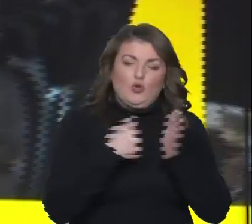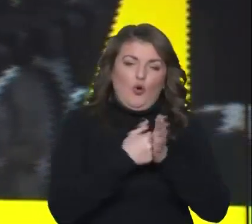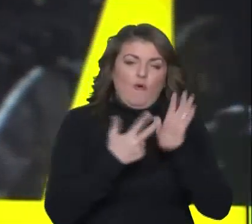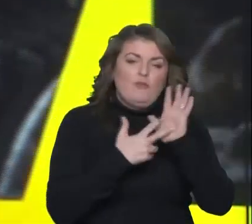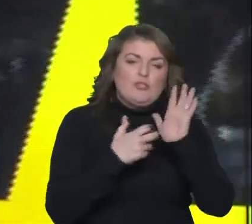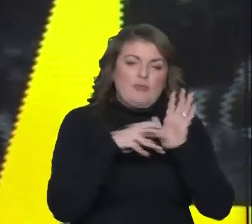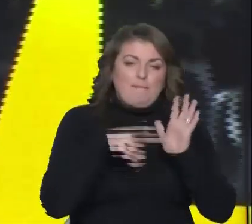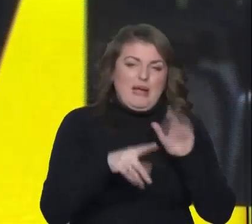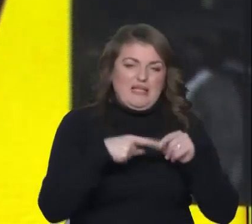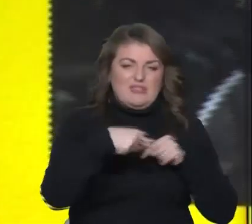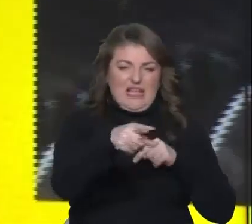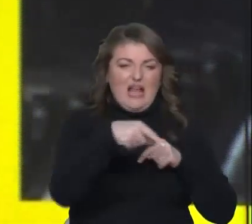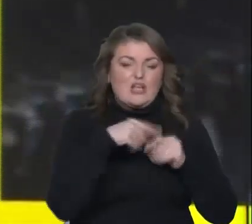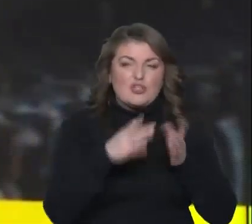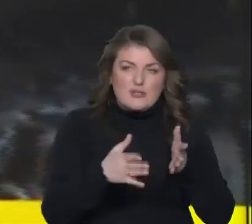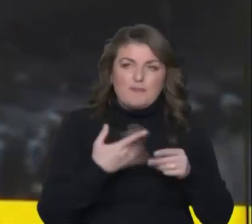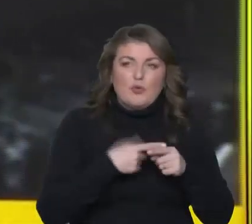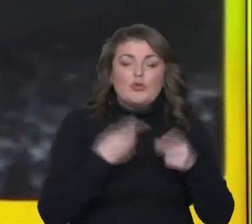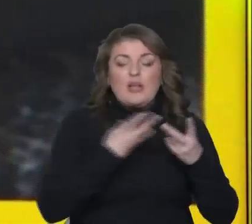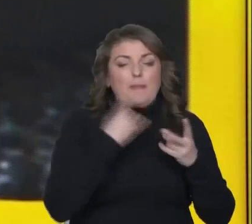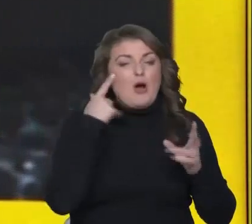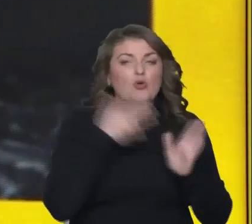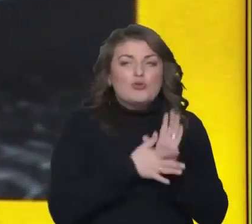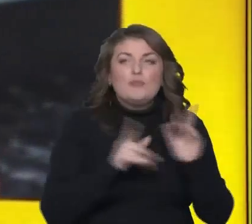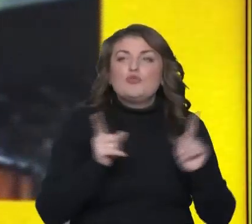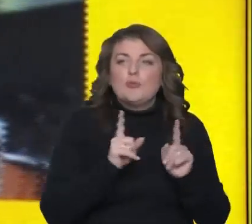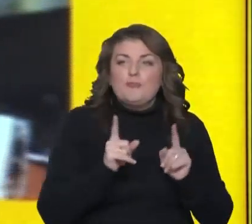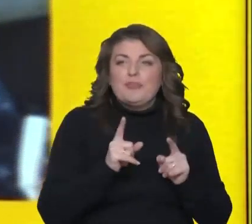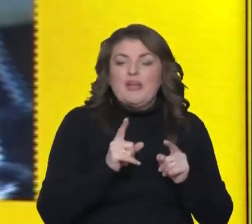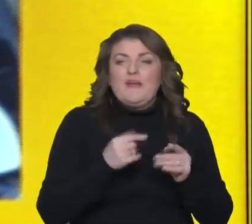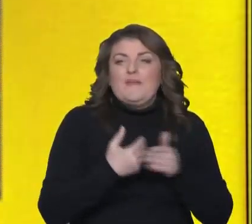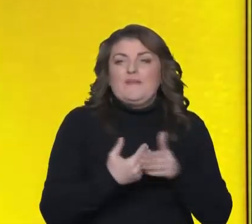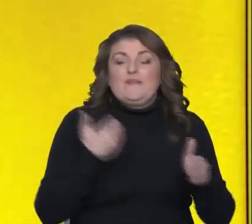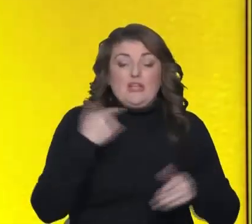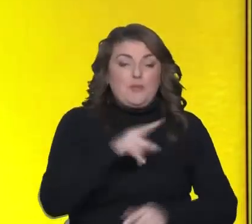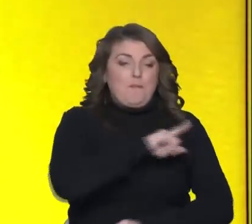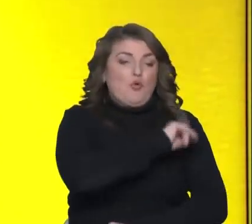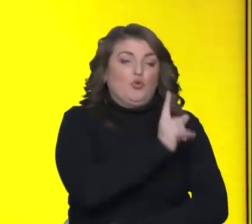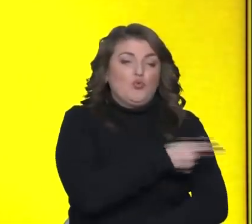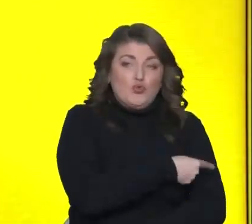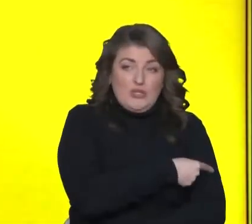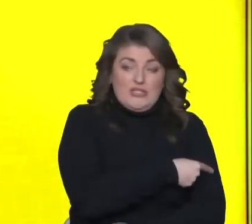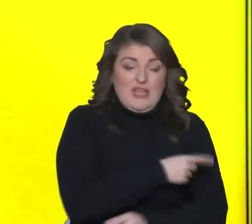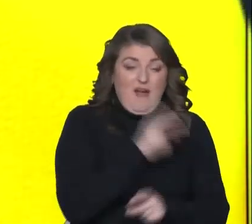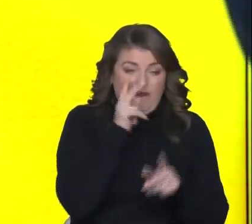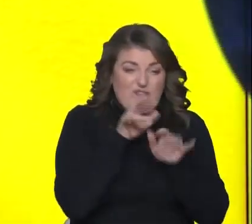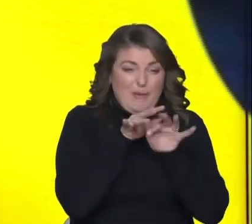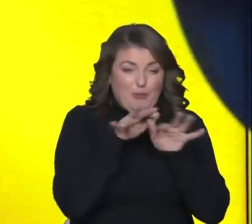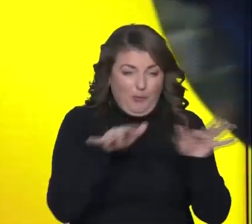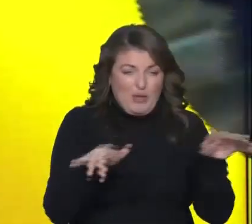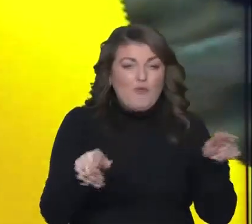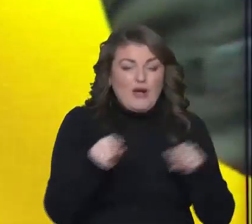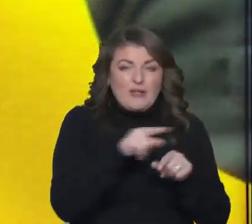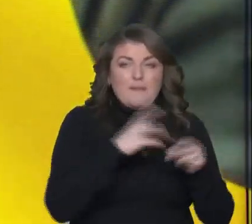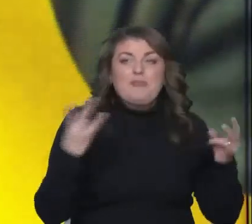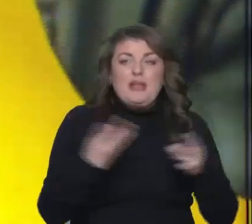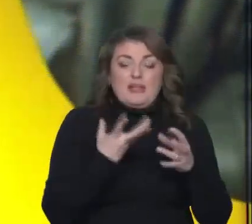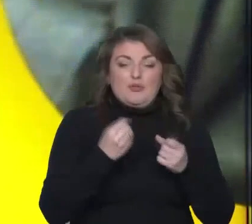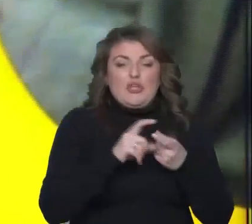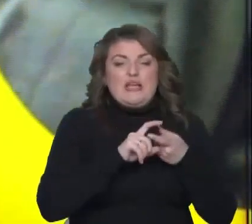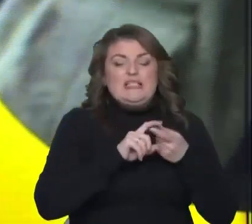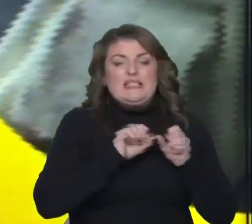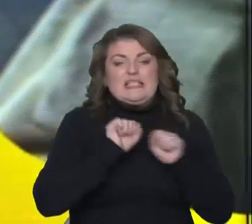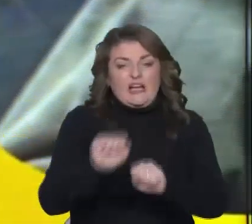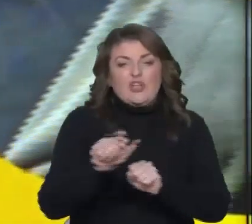800 метрів залежності. Ну, знов таки, тут треба розуміти, що від потужності випромінювання треба ще й